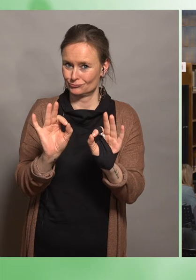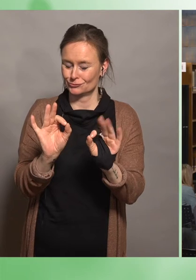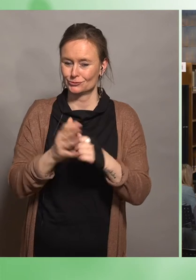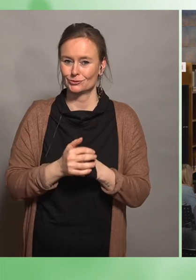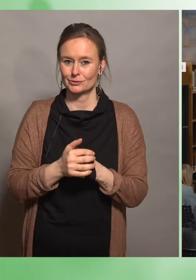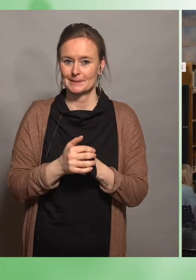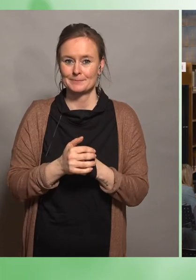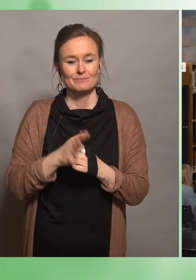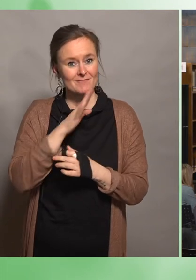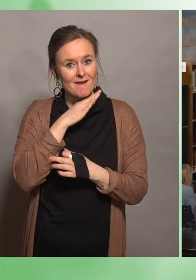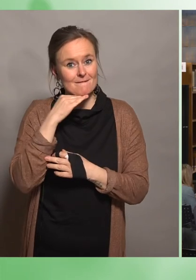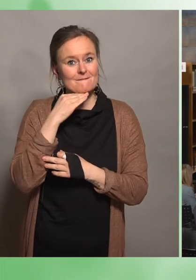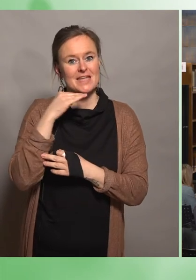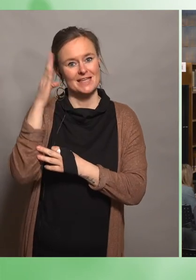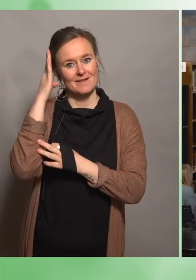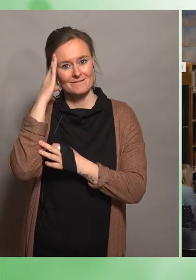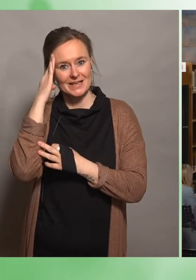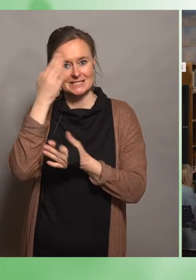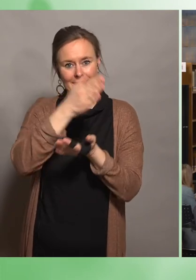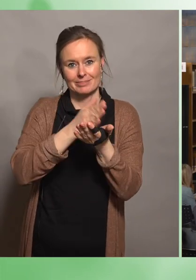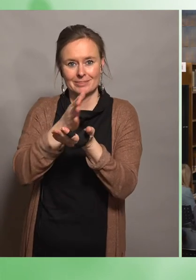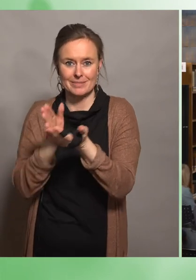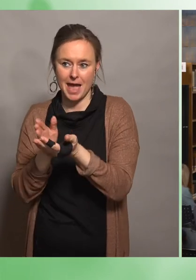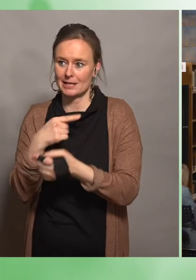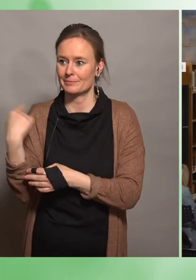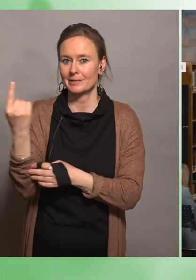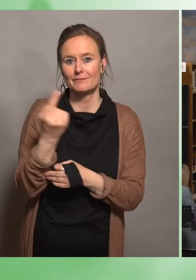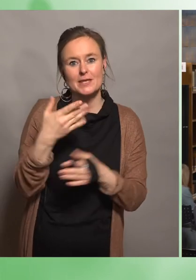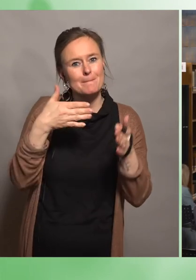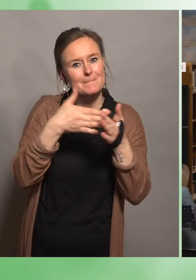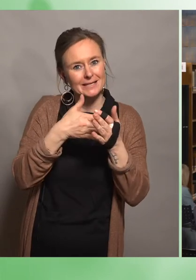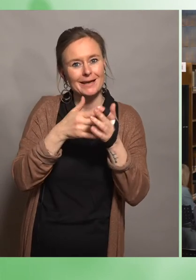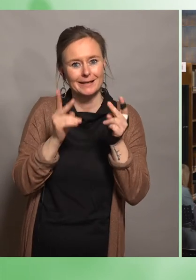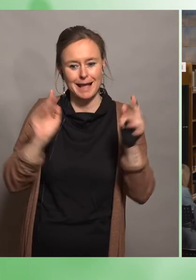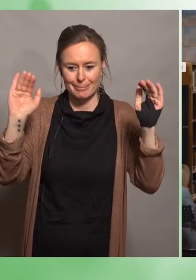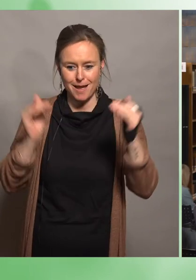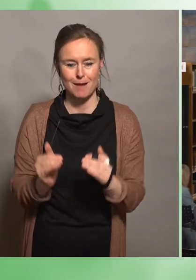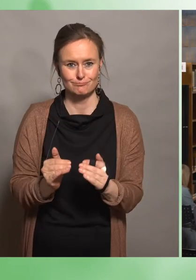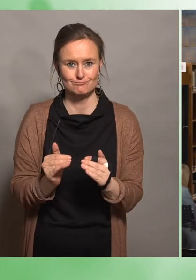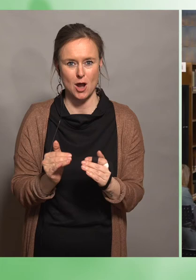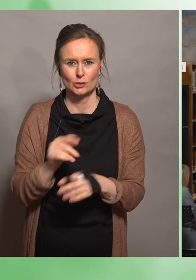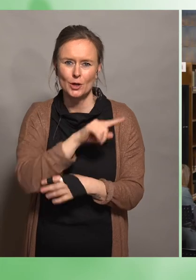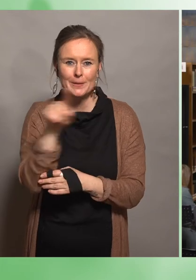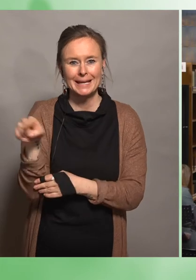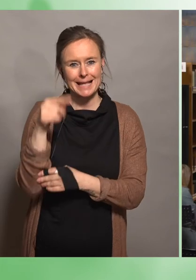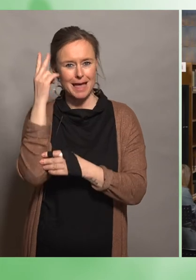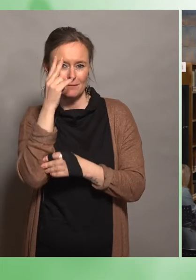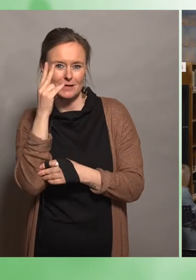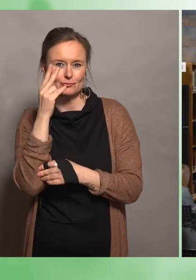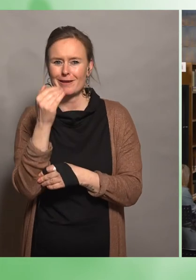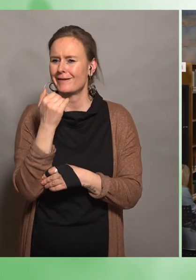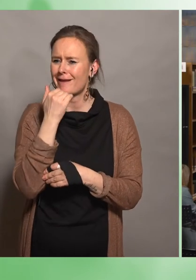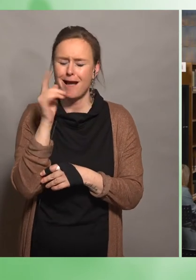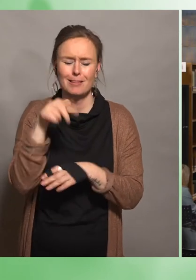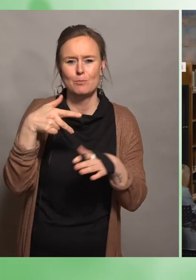Es wird hier viel Wissen geteilt, damit wir Barrieren abbauen können und damit wir alle verstehen, dass jeder Mensch, egal ob er eine Behinderung hat oder eben